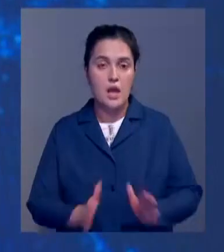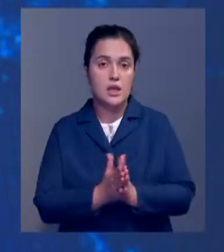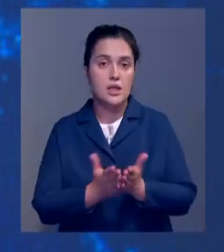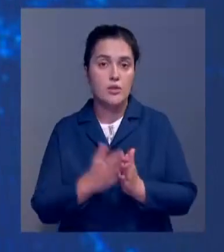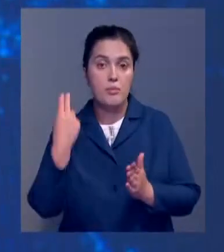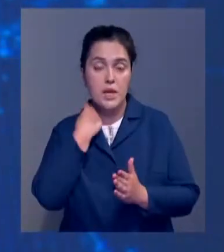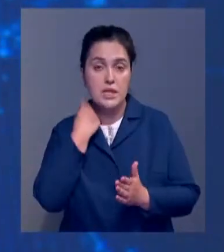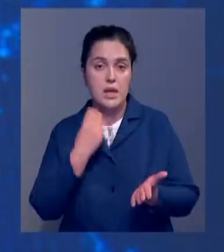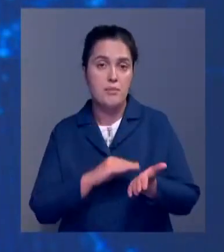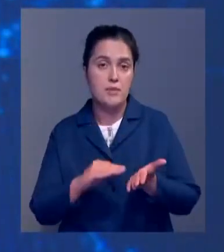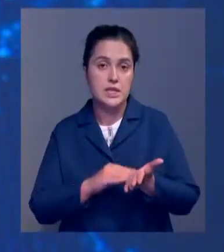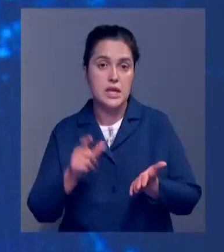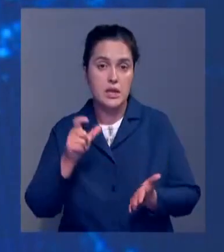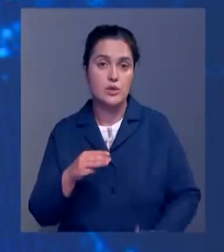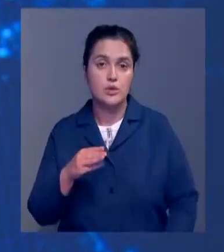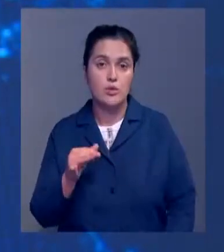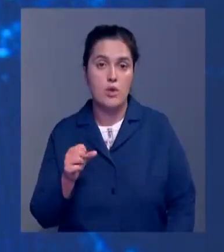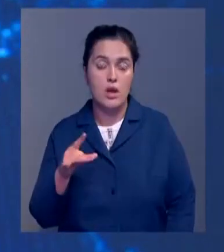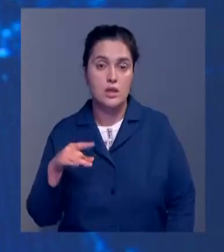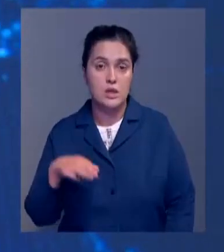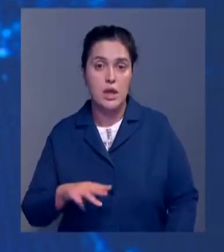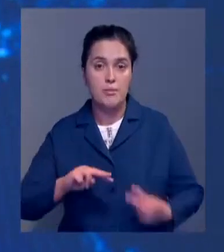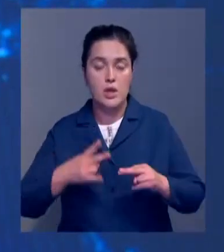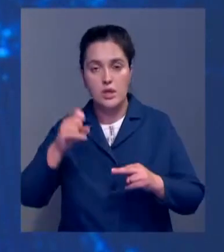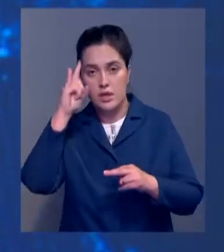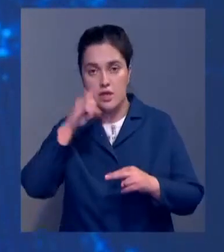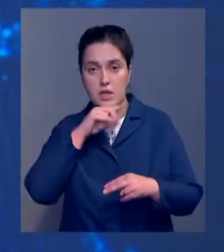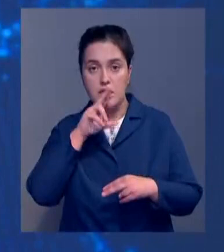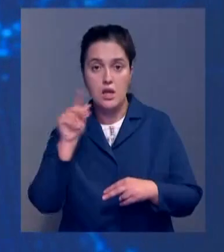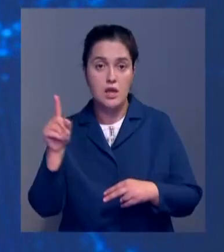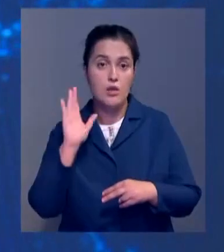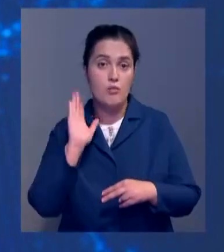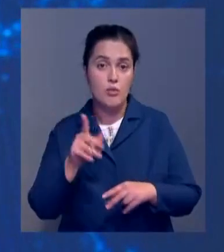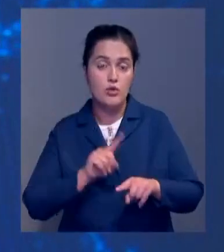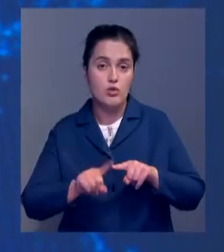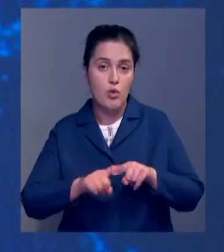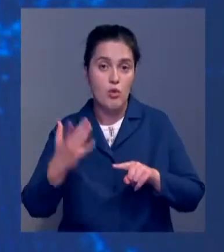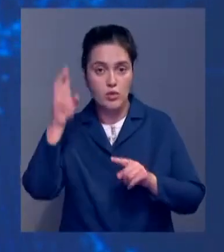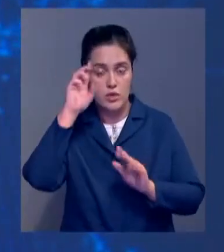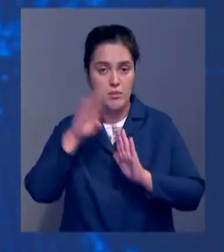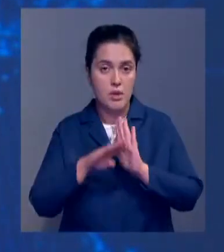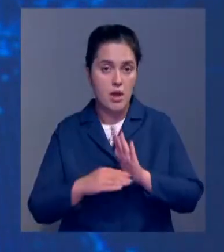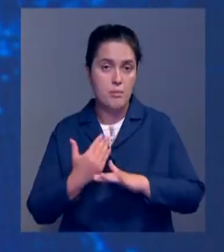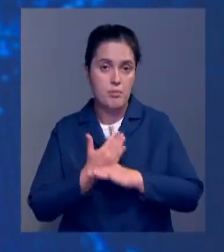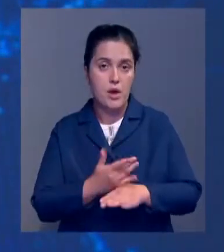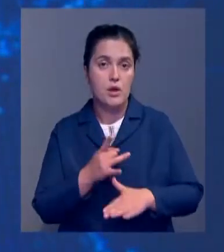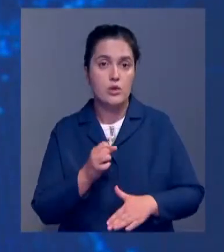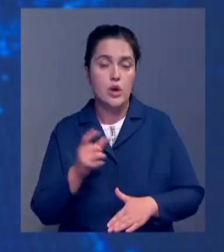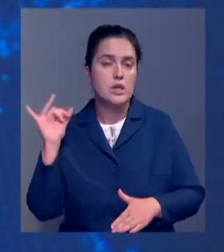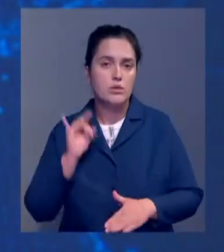Книгу британского писателя Джона Масси Стюарта переведут на казахский язык. Она увидит свет в рамках программы «Рухани